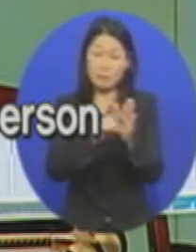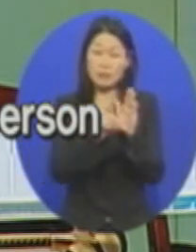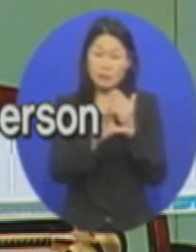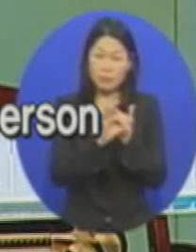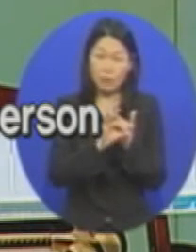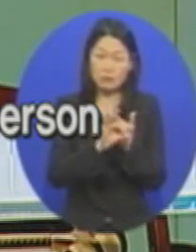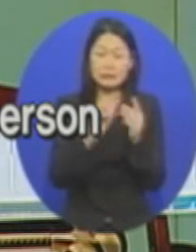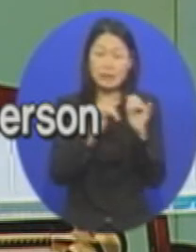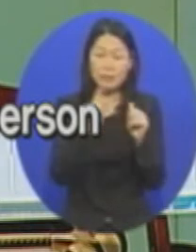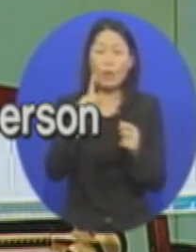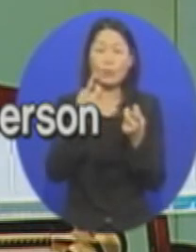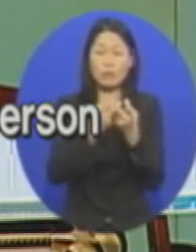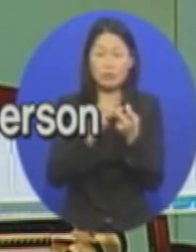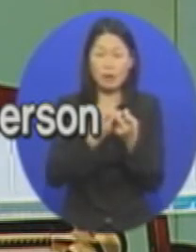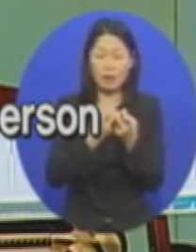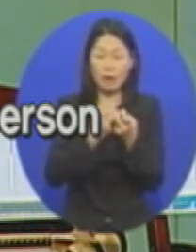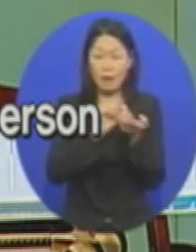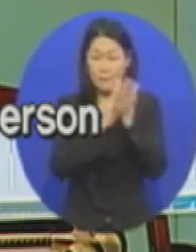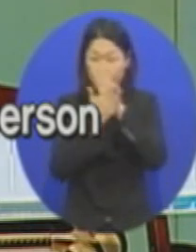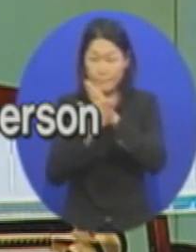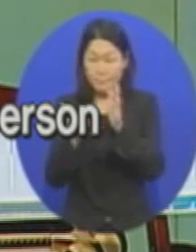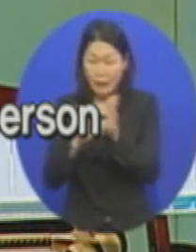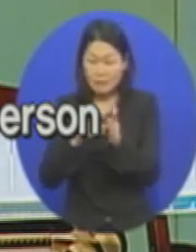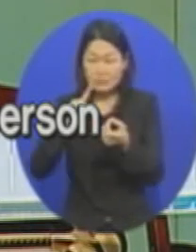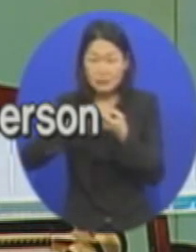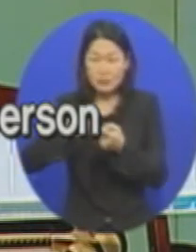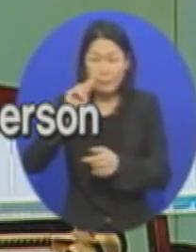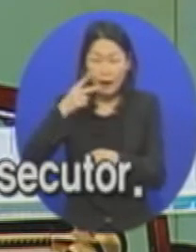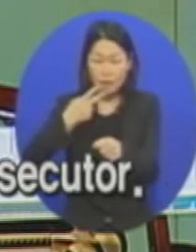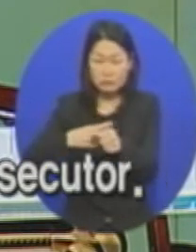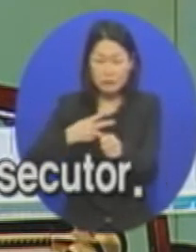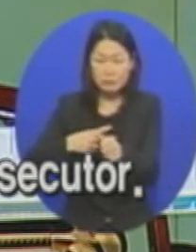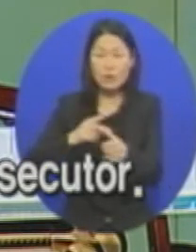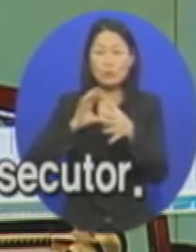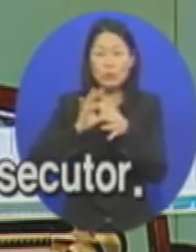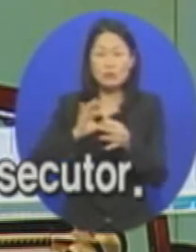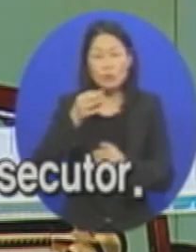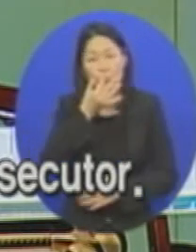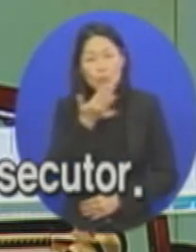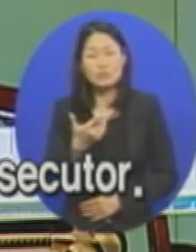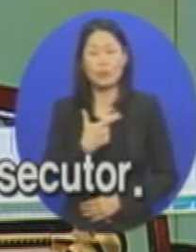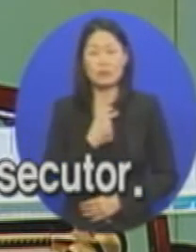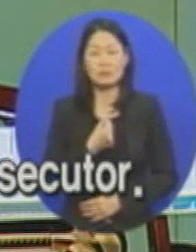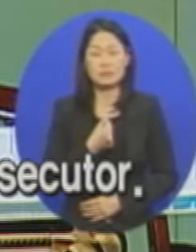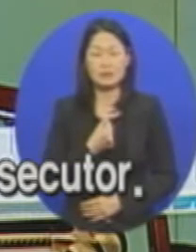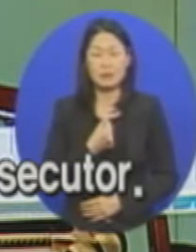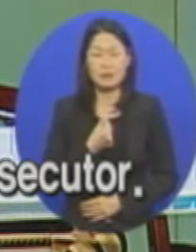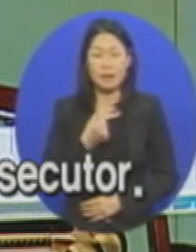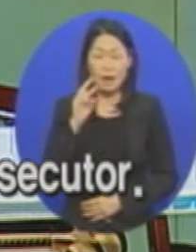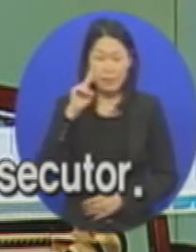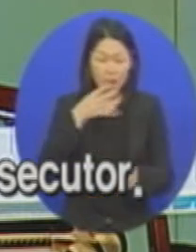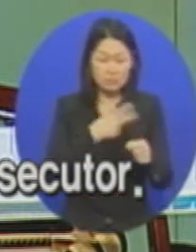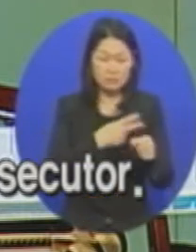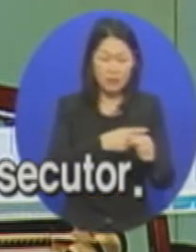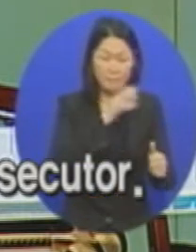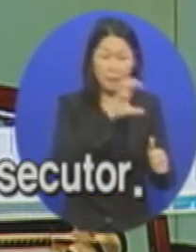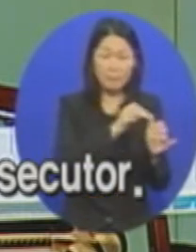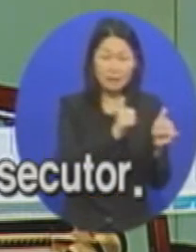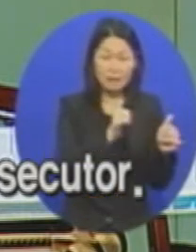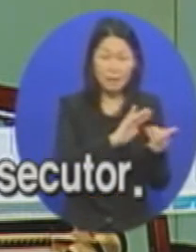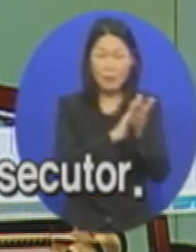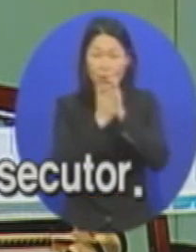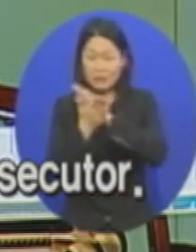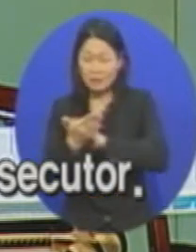사도 바울을 통해서 보여 주시려고 하신 거예요 사도 바울이 핍박 짜 에서 사도가 된 것은 오직